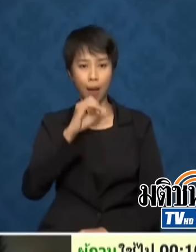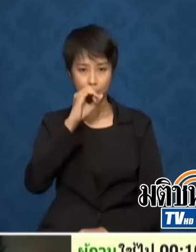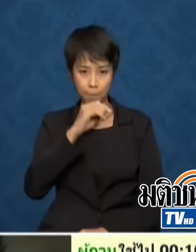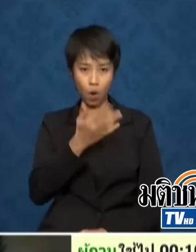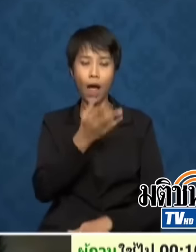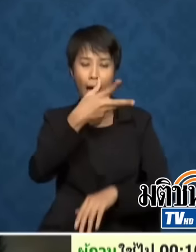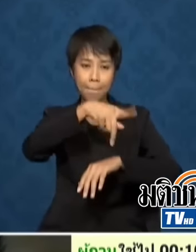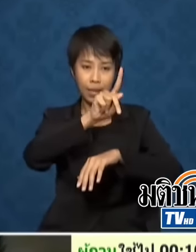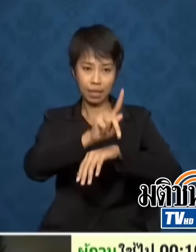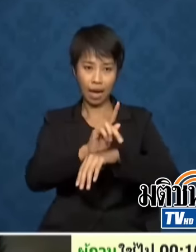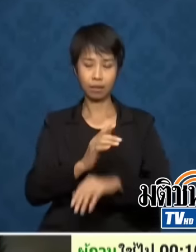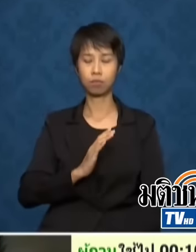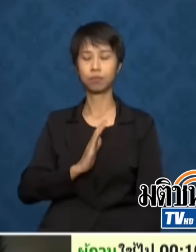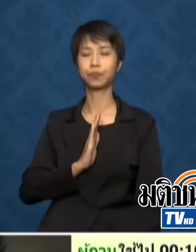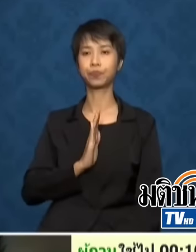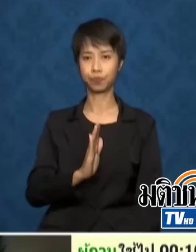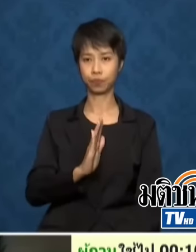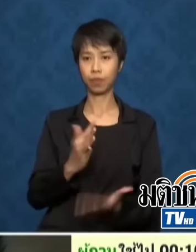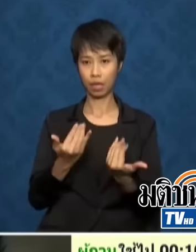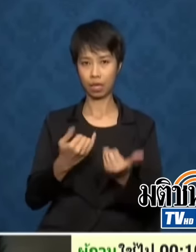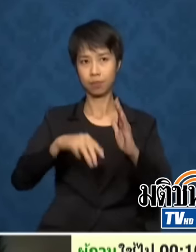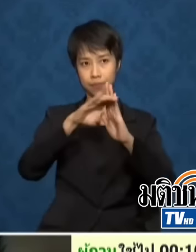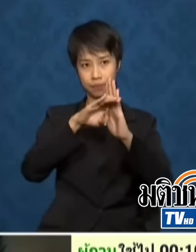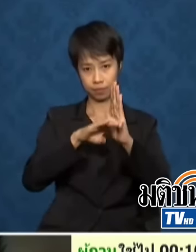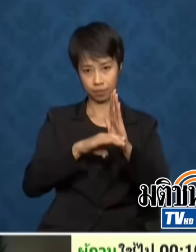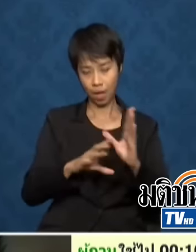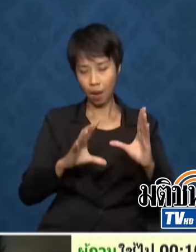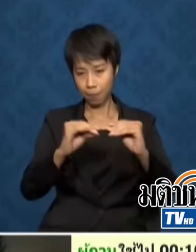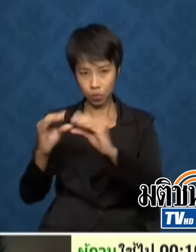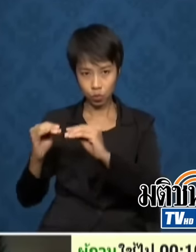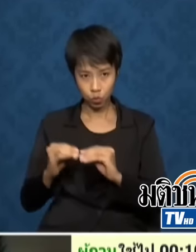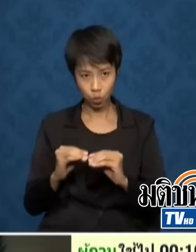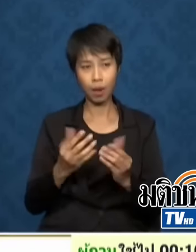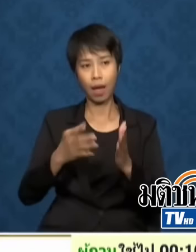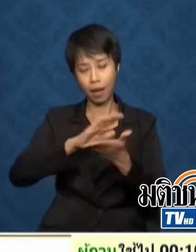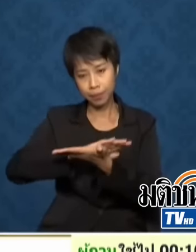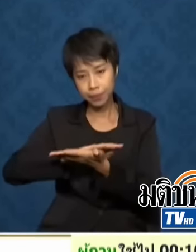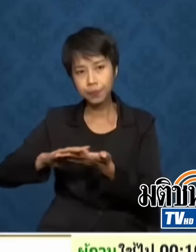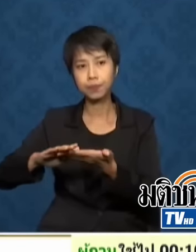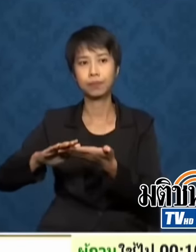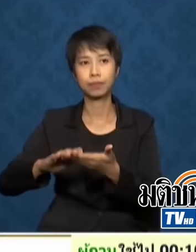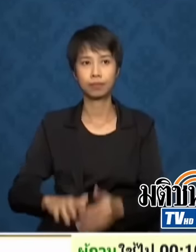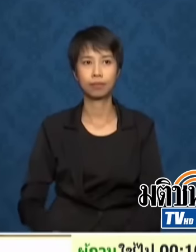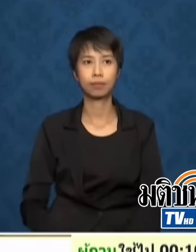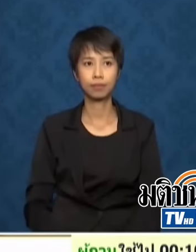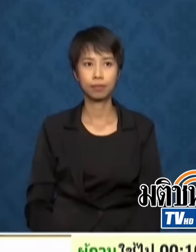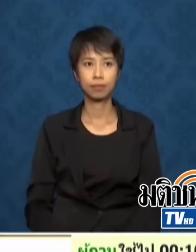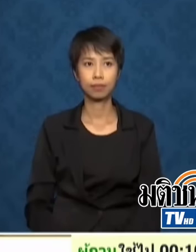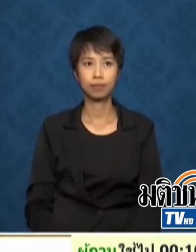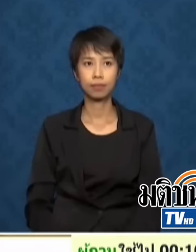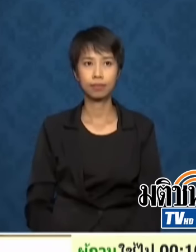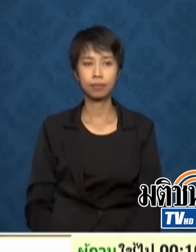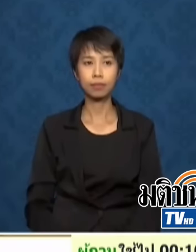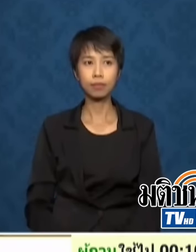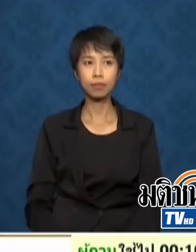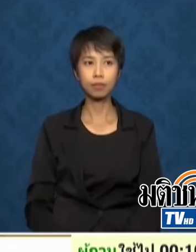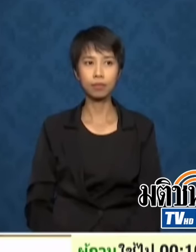างและให้ท่านประธานดำเนินการควบคุมการประชุมให้เป็นไปโดยความสงบเรียบร้อยท่านประธานครับ ท่านประธ